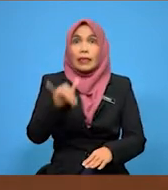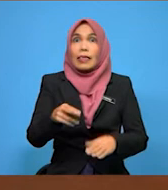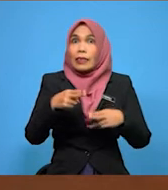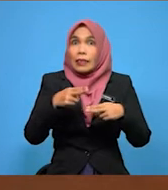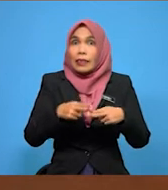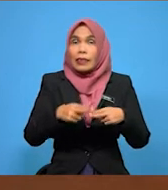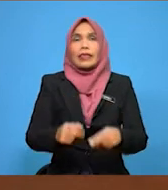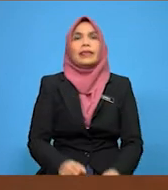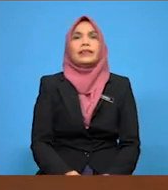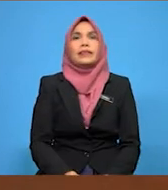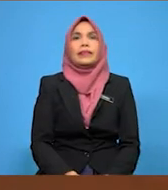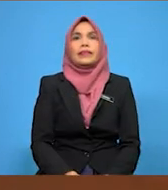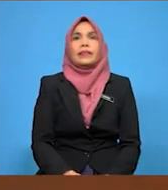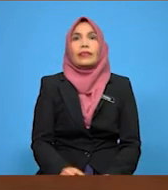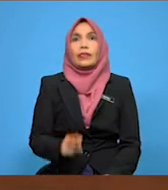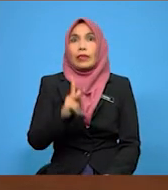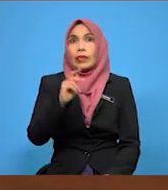dalam kuantiti yang banyak.